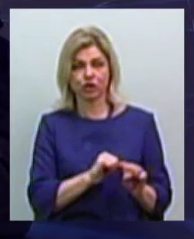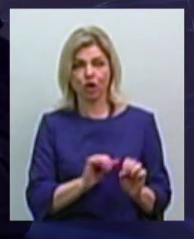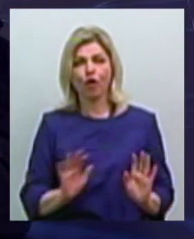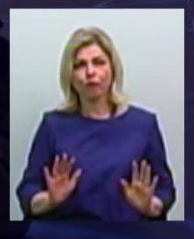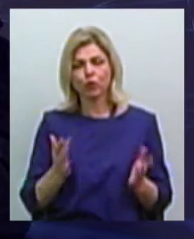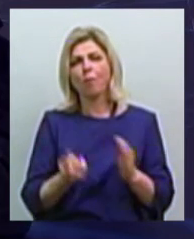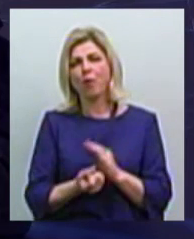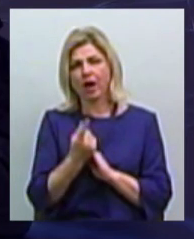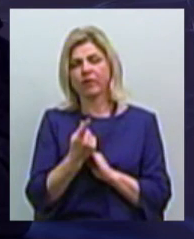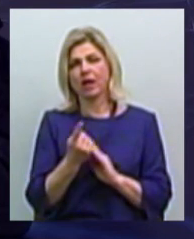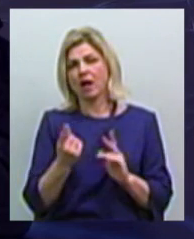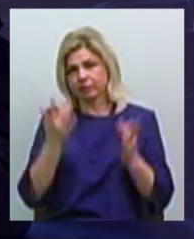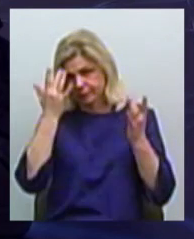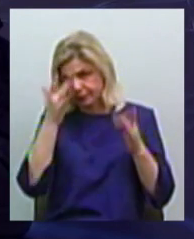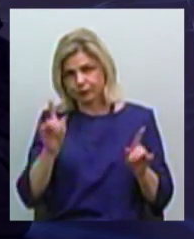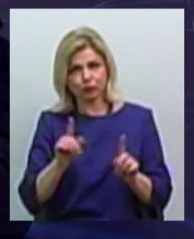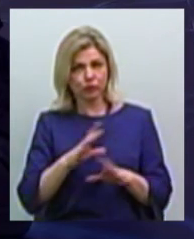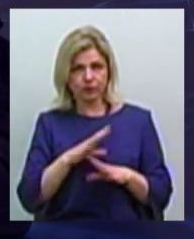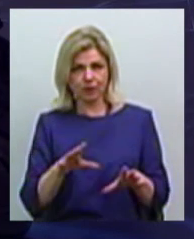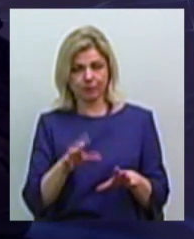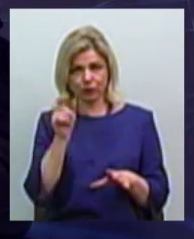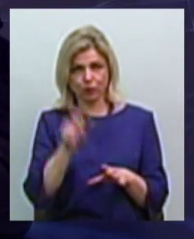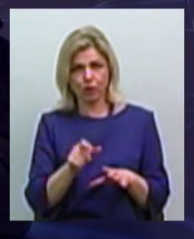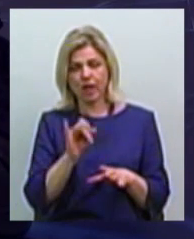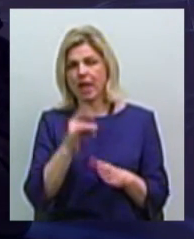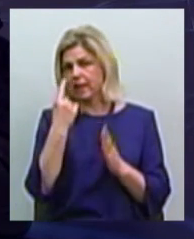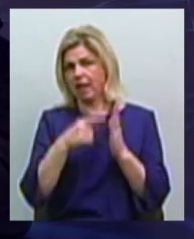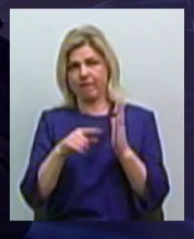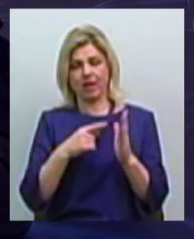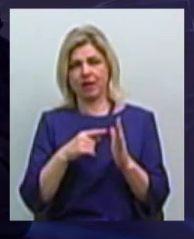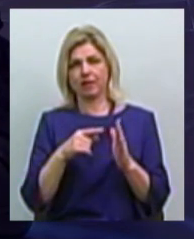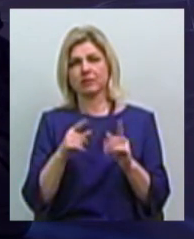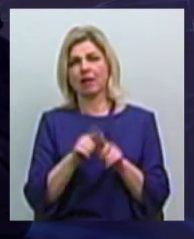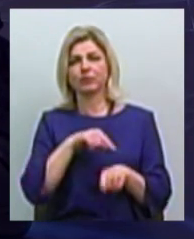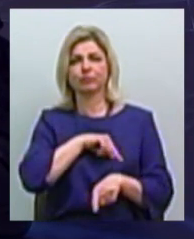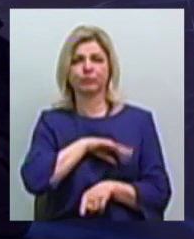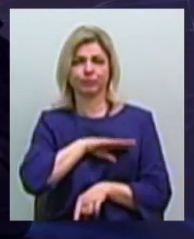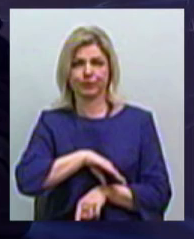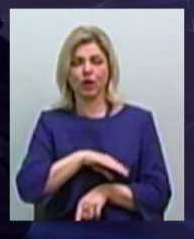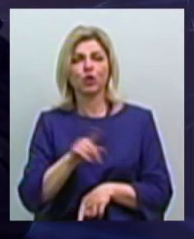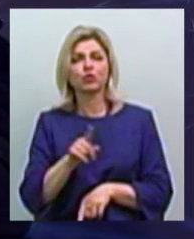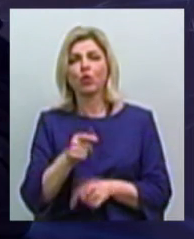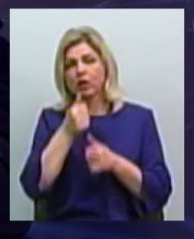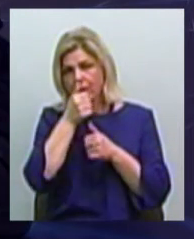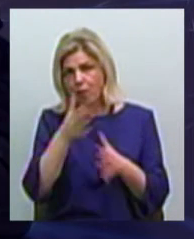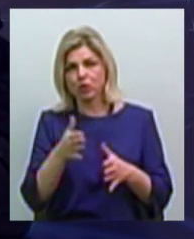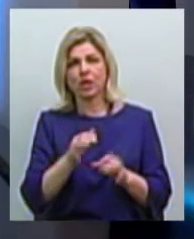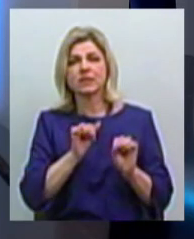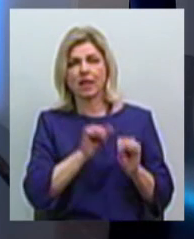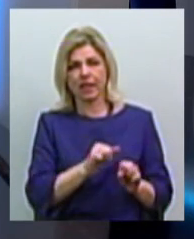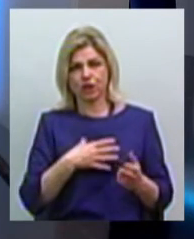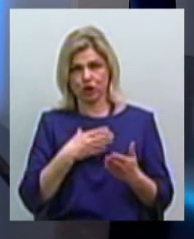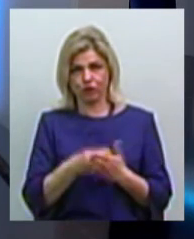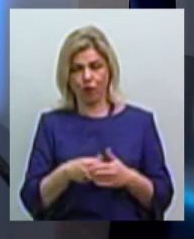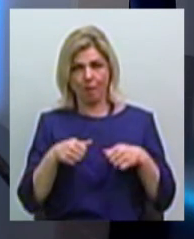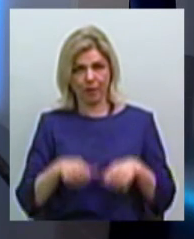Щоб людина не розгубилася і не зневірилася в тому, що не можна своє право захистити, що це неможливо. А для того,